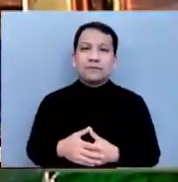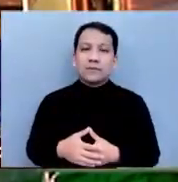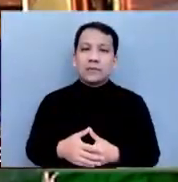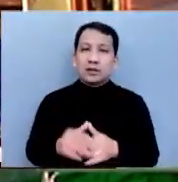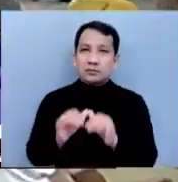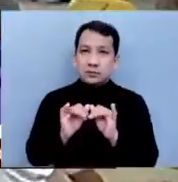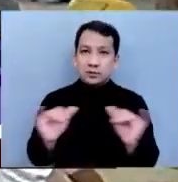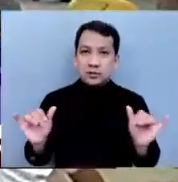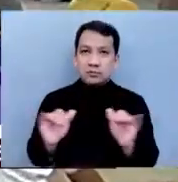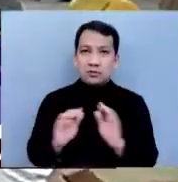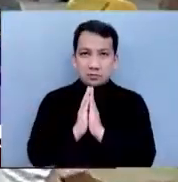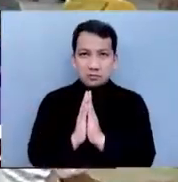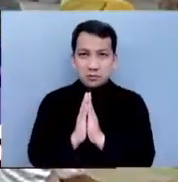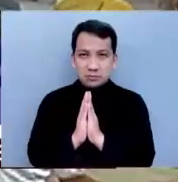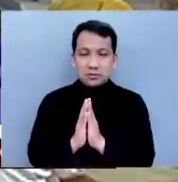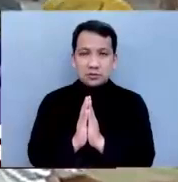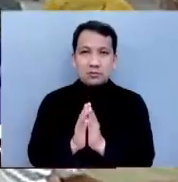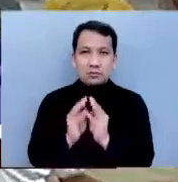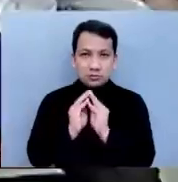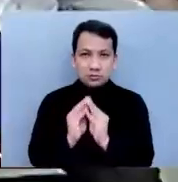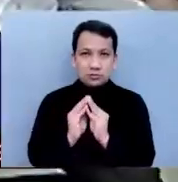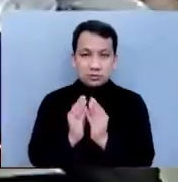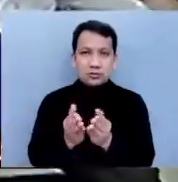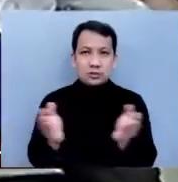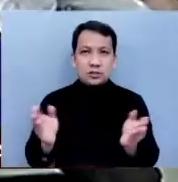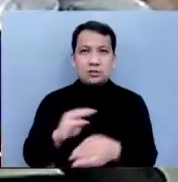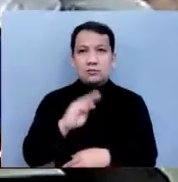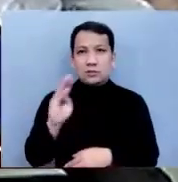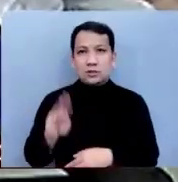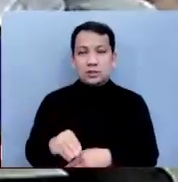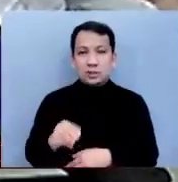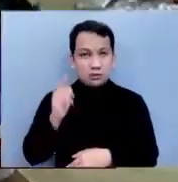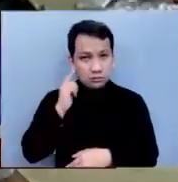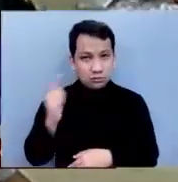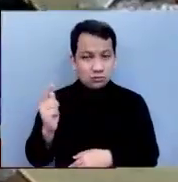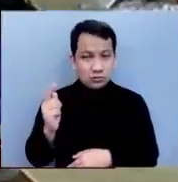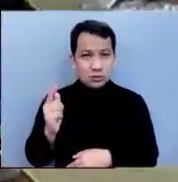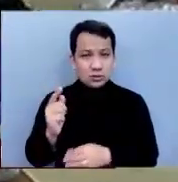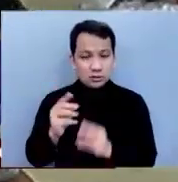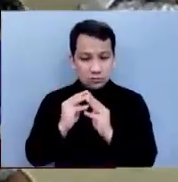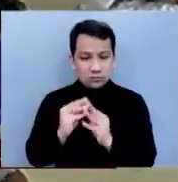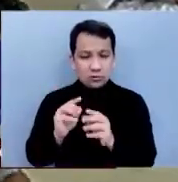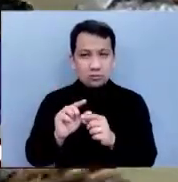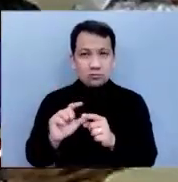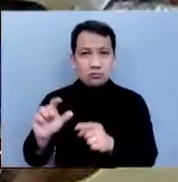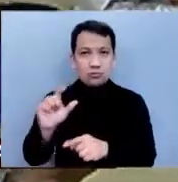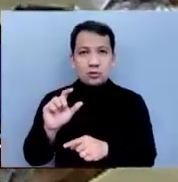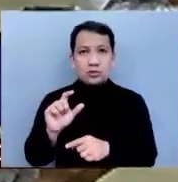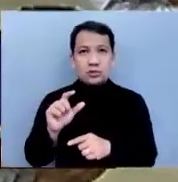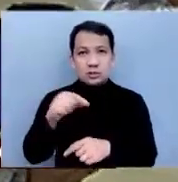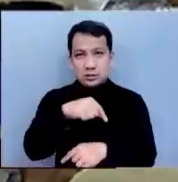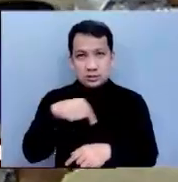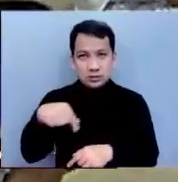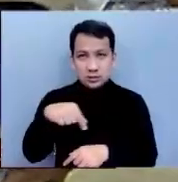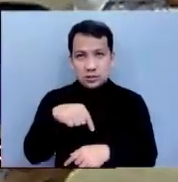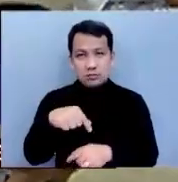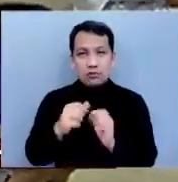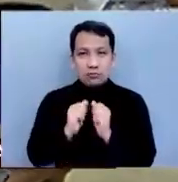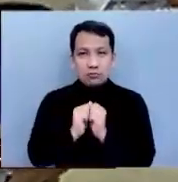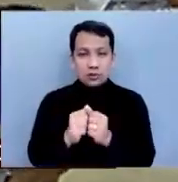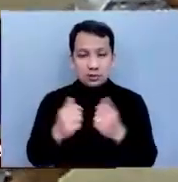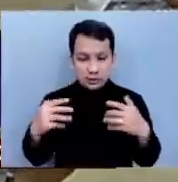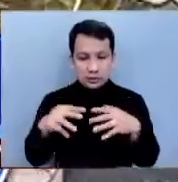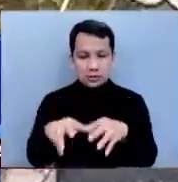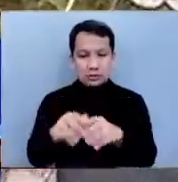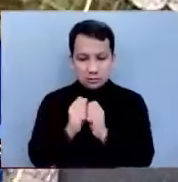Sabay-sabay ding nagdasal ang mga kapatid nating Muslim sa Manila Golden Mosque sa Quiapo. Marami sa kanila kasama pa ang pamilya sa